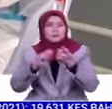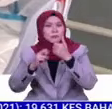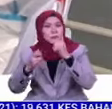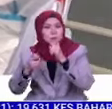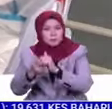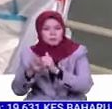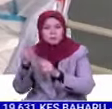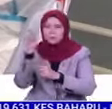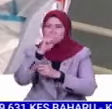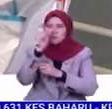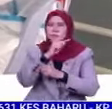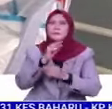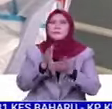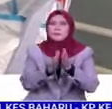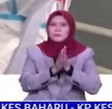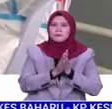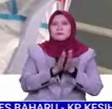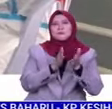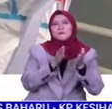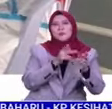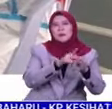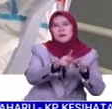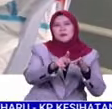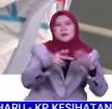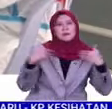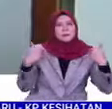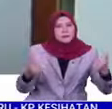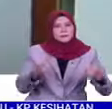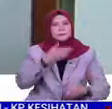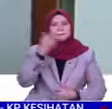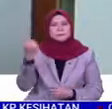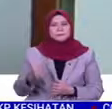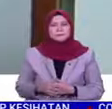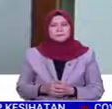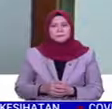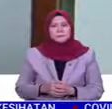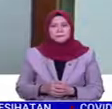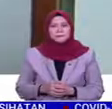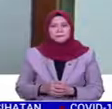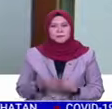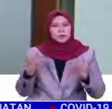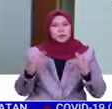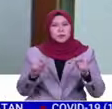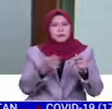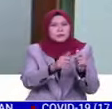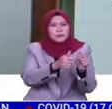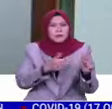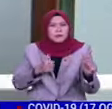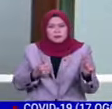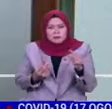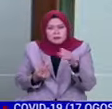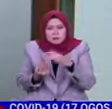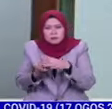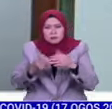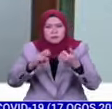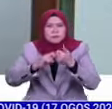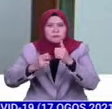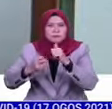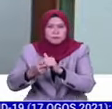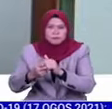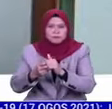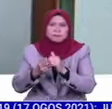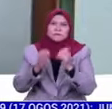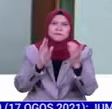serius, rujuk kepada pakar kesihatan. So kita cuba elakkan daripada menimbulkan konflik di